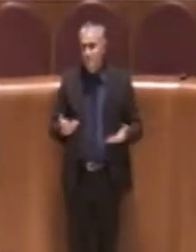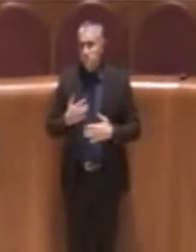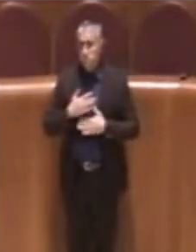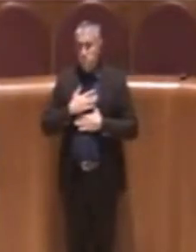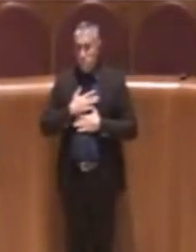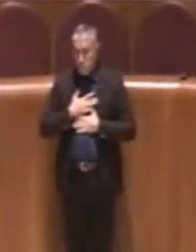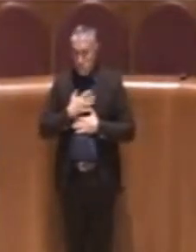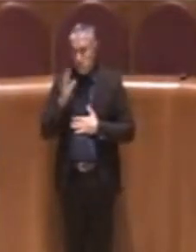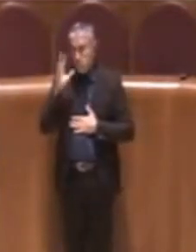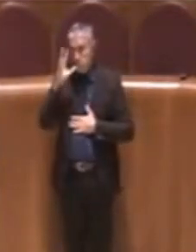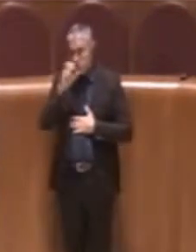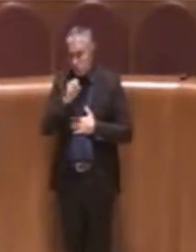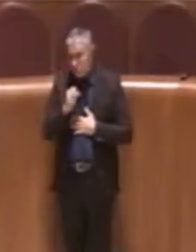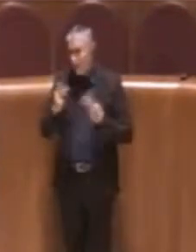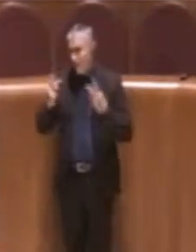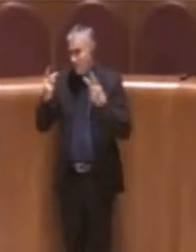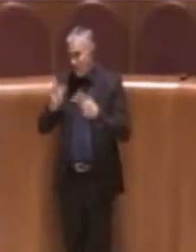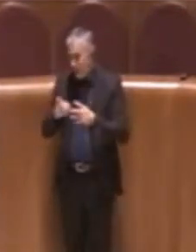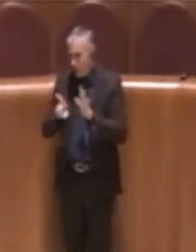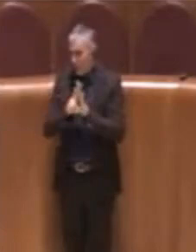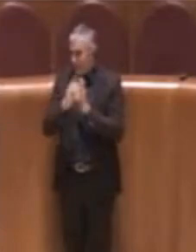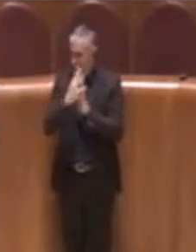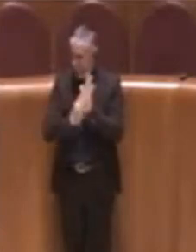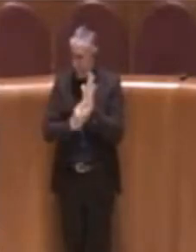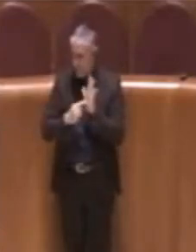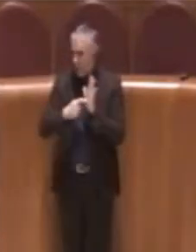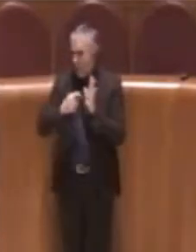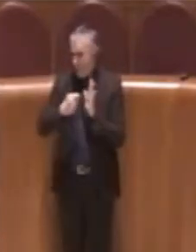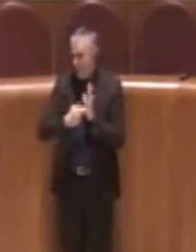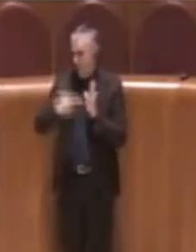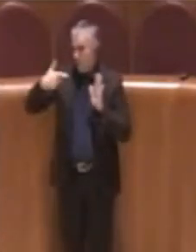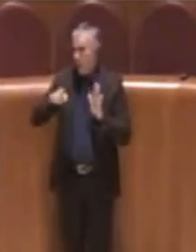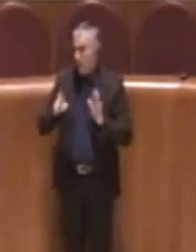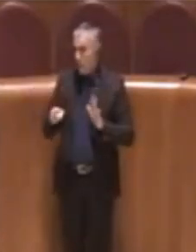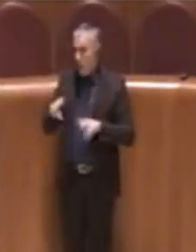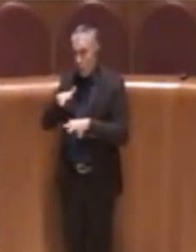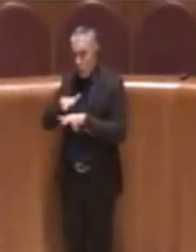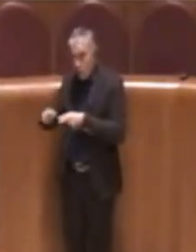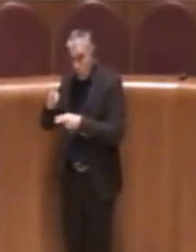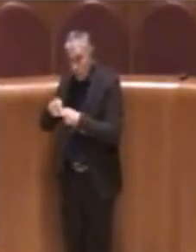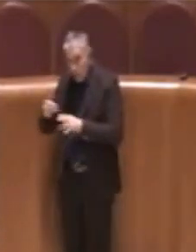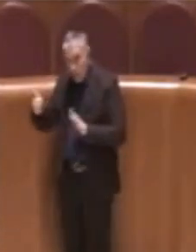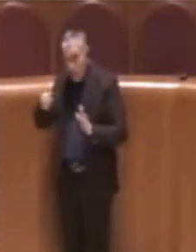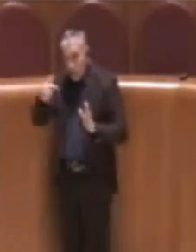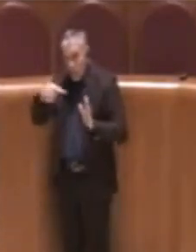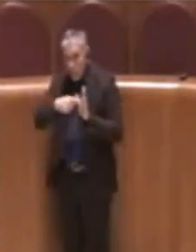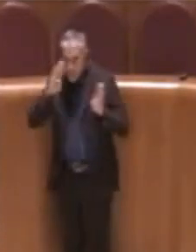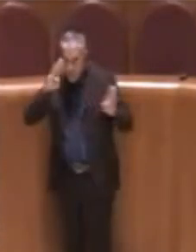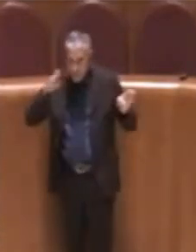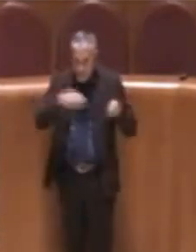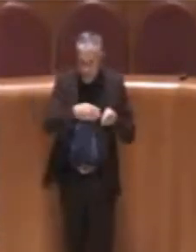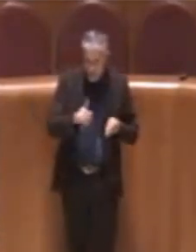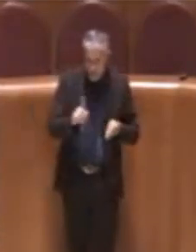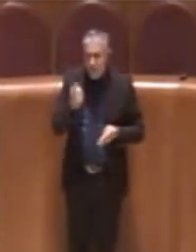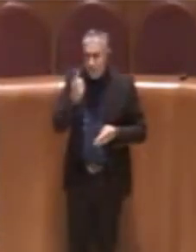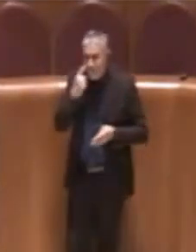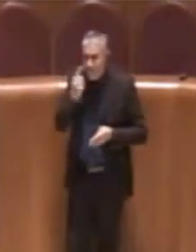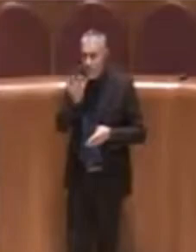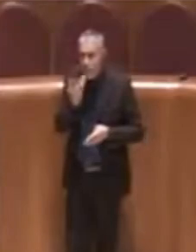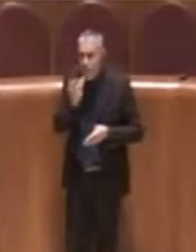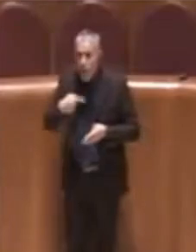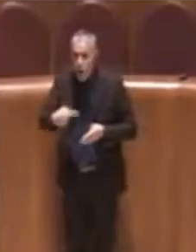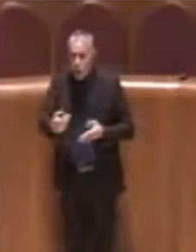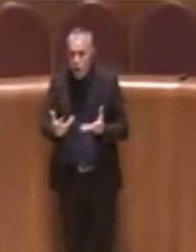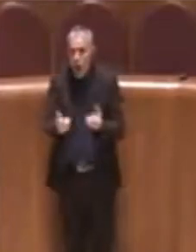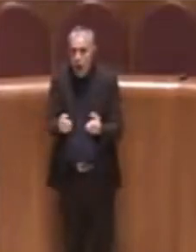c'è molta attenzione a questa delibera, ma non è l'unica cosa che deve fare il Comune di Roma, e forse vorremmo vedere anche un'attuazione.